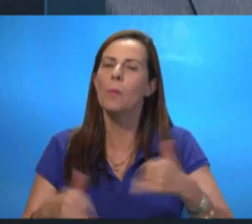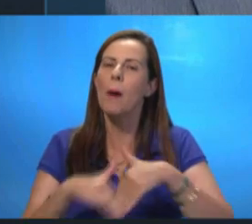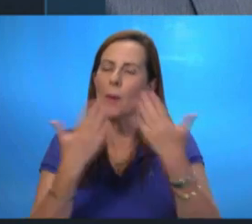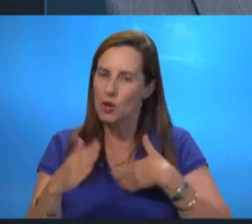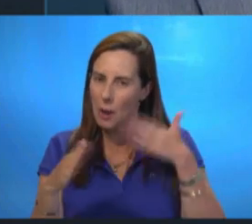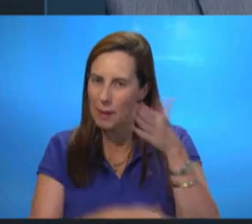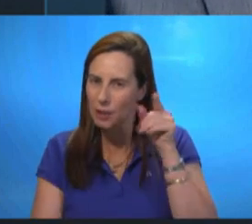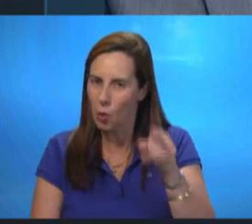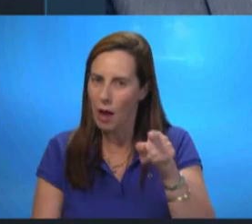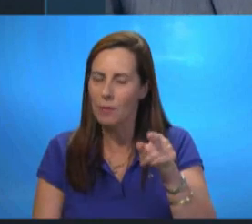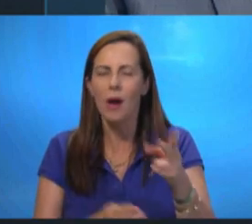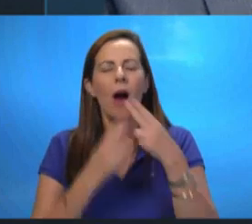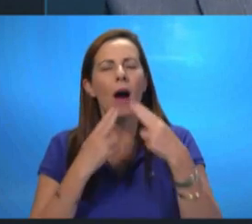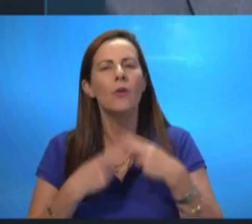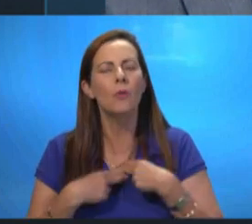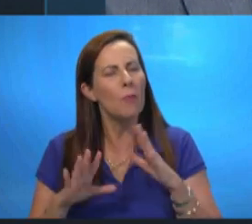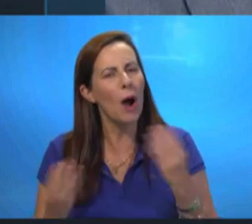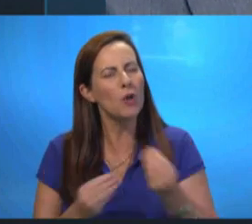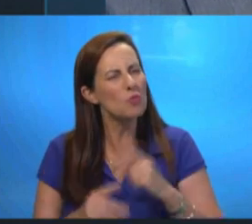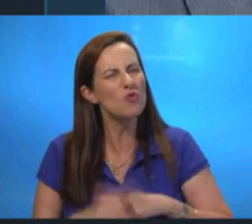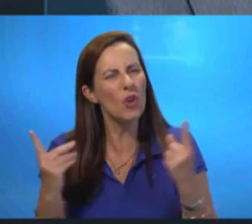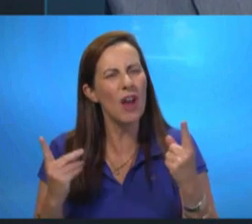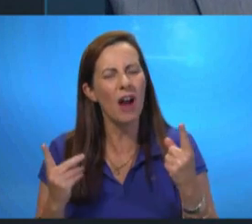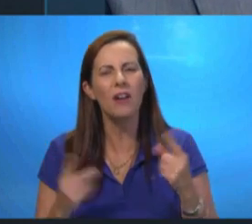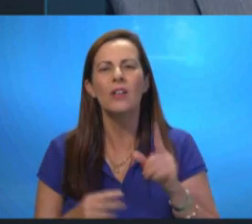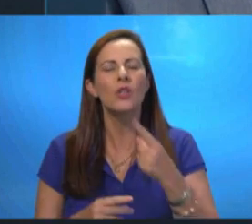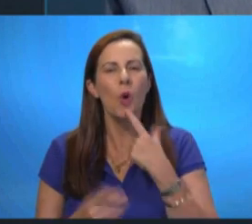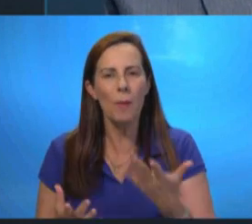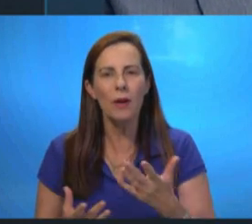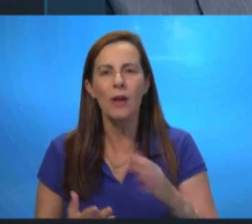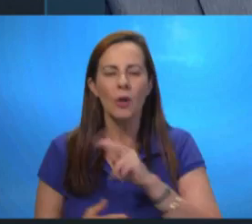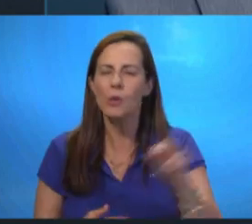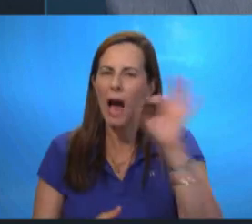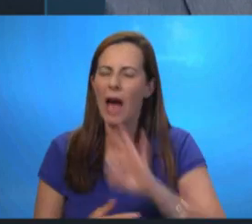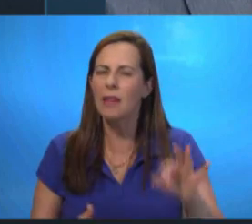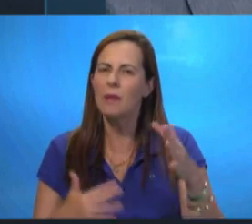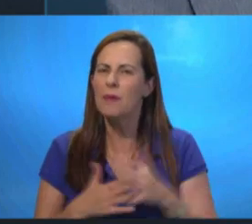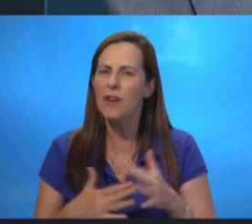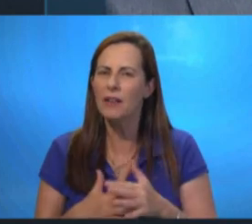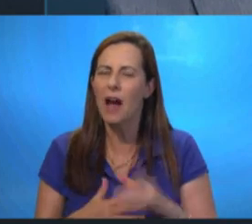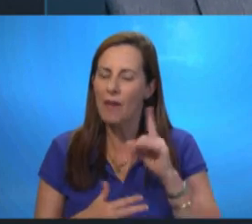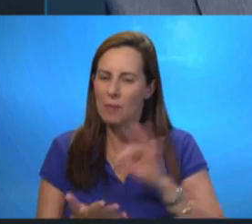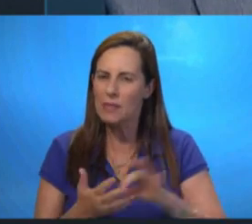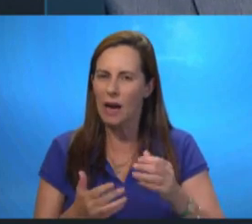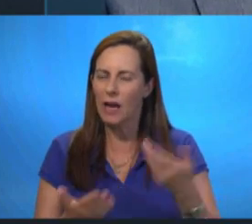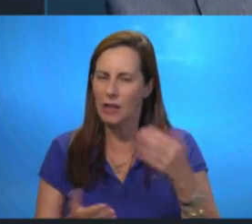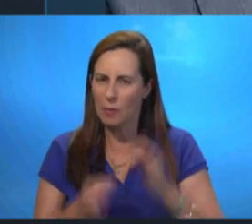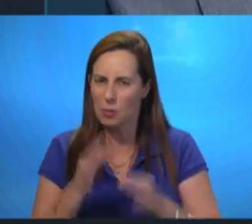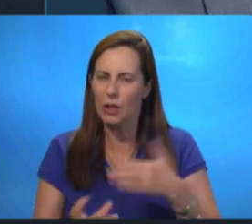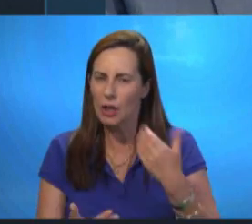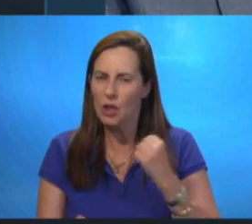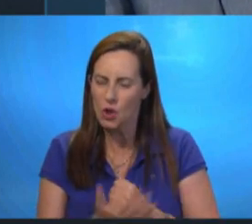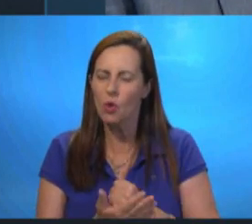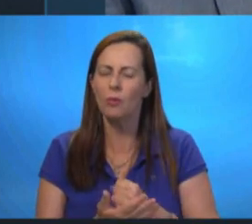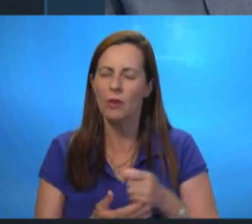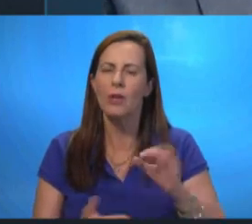אליהם, השיבו תשובה מאוד משונה, שהשורה התחתונה שלה הייתה שהנושא עדיין נמצא בבחינה, אבל במשרד המשפטים אישרו לנו שמשרד התרבות חזר בו,